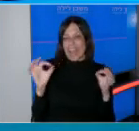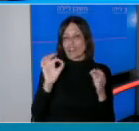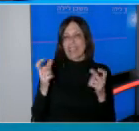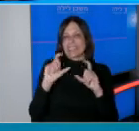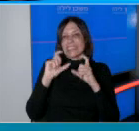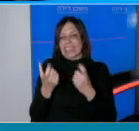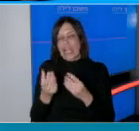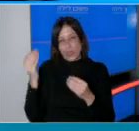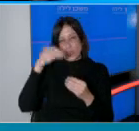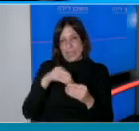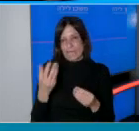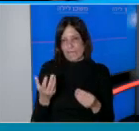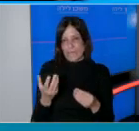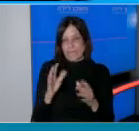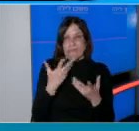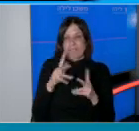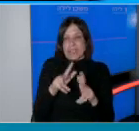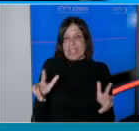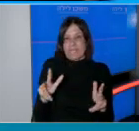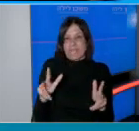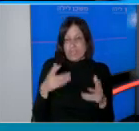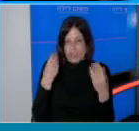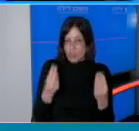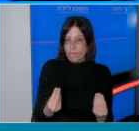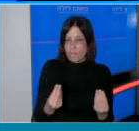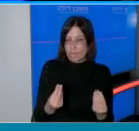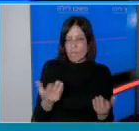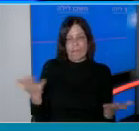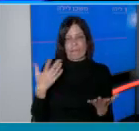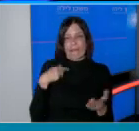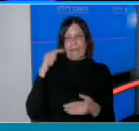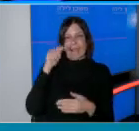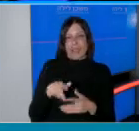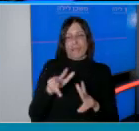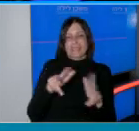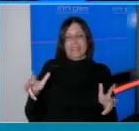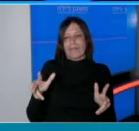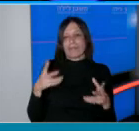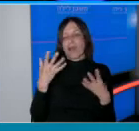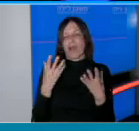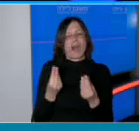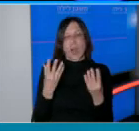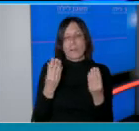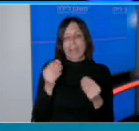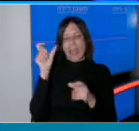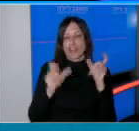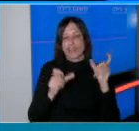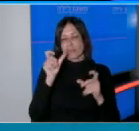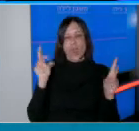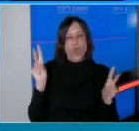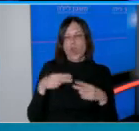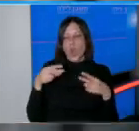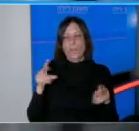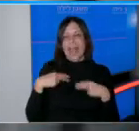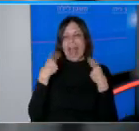סגר נוסף. אז אם המצב כל כך טוב, איך הגענו למצב שכל כך הרבה אנשים לא יכולים להחזיר